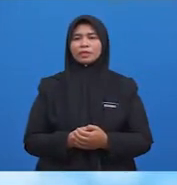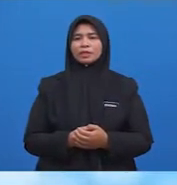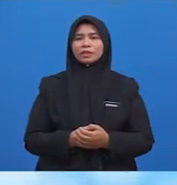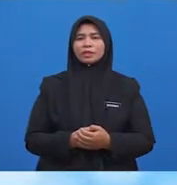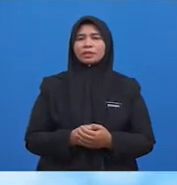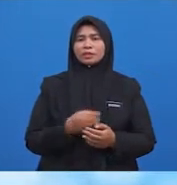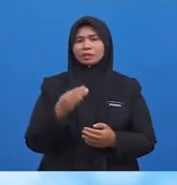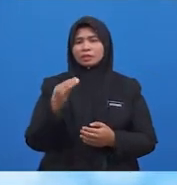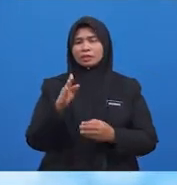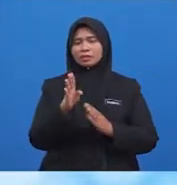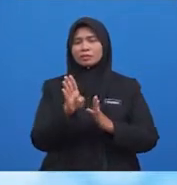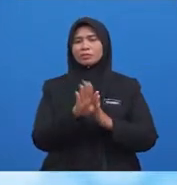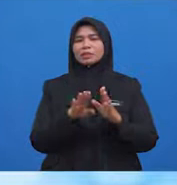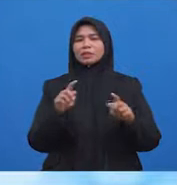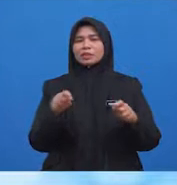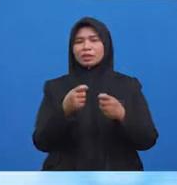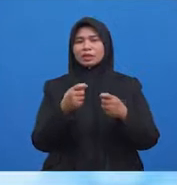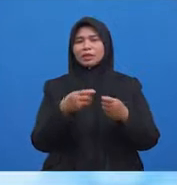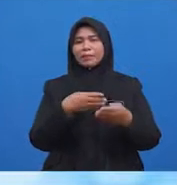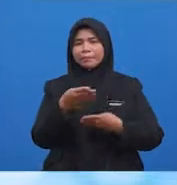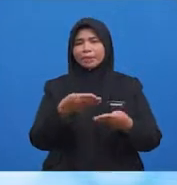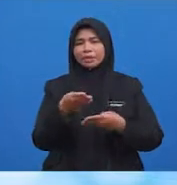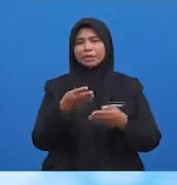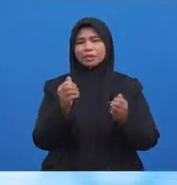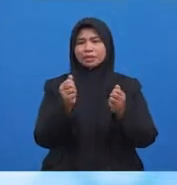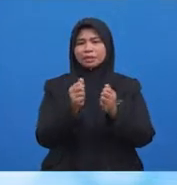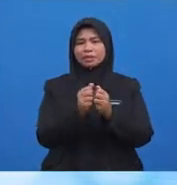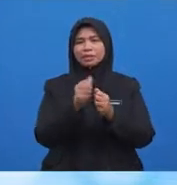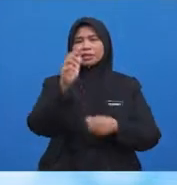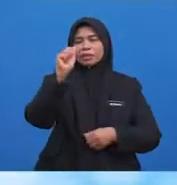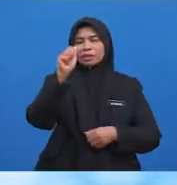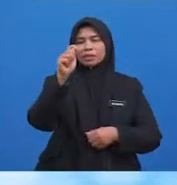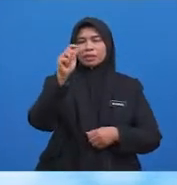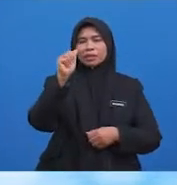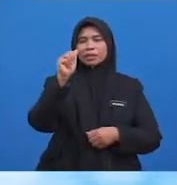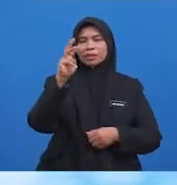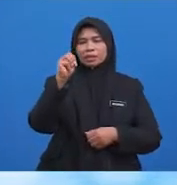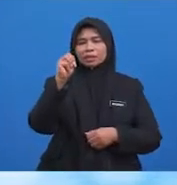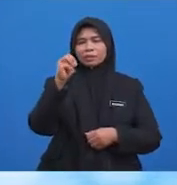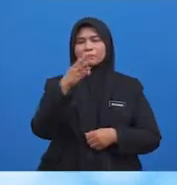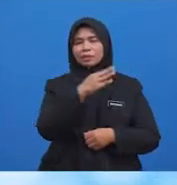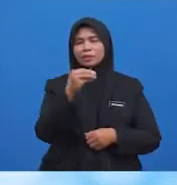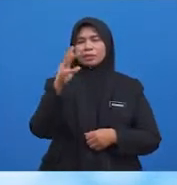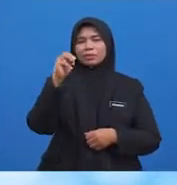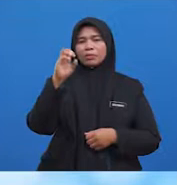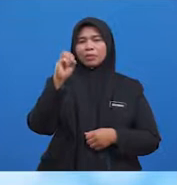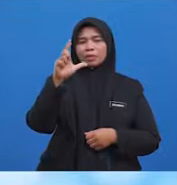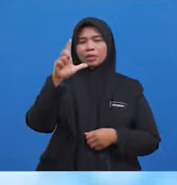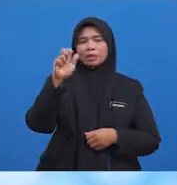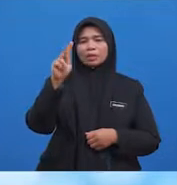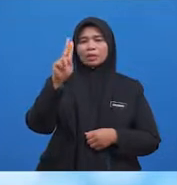zaragas yang bercak ingin saling betindak malas dengan atom dan molekul